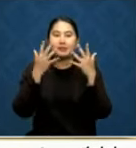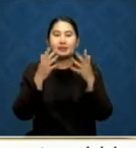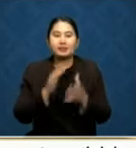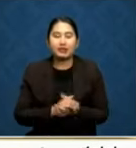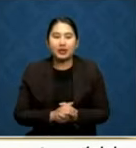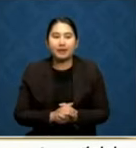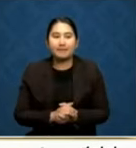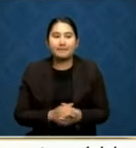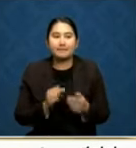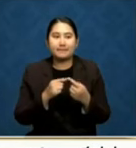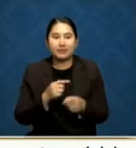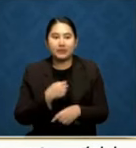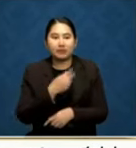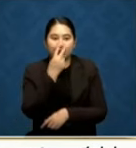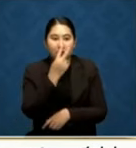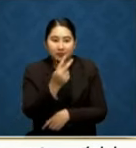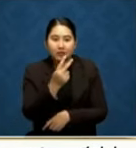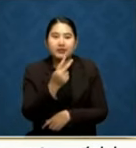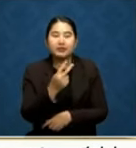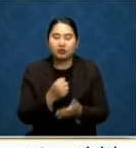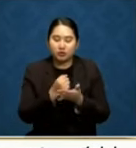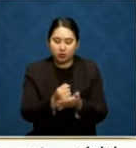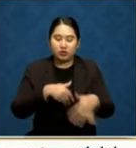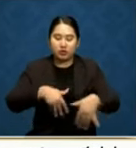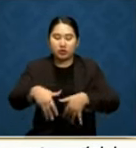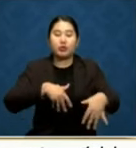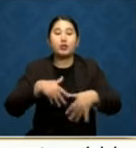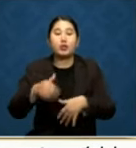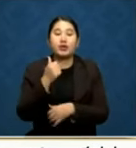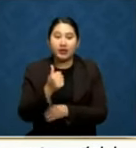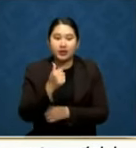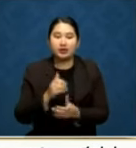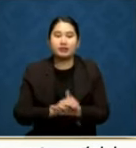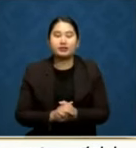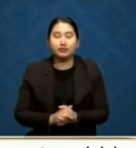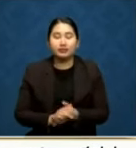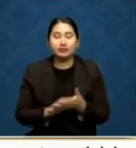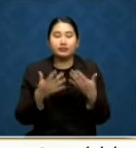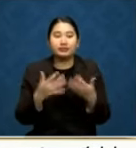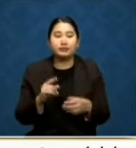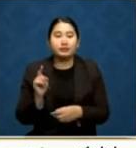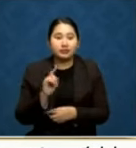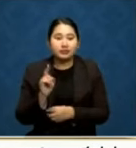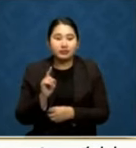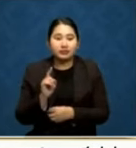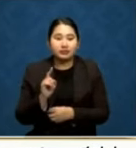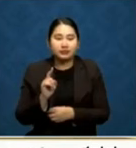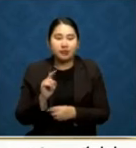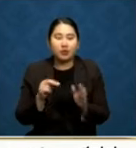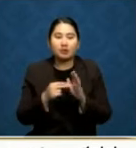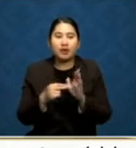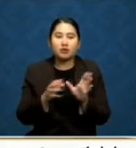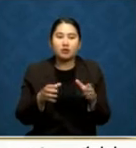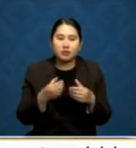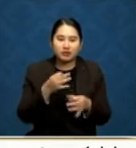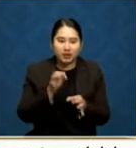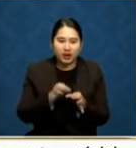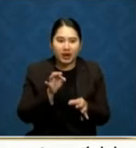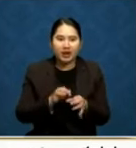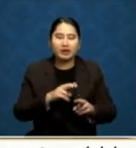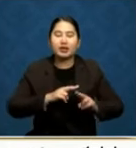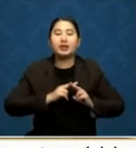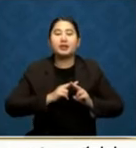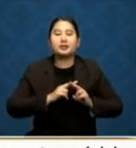่ท่านมองเห็นไปช่วยพี่น้ประชาชนคนตาดำๆ ที่เขาไม่สามารถเข้าไปหาธนาคารได้เอง